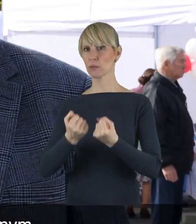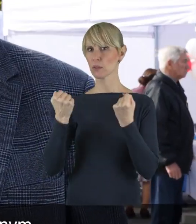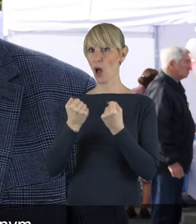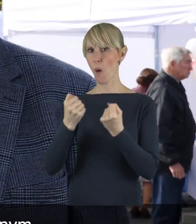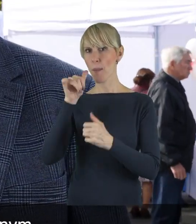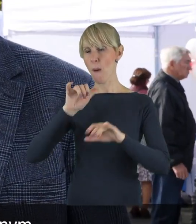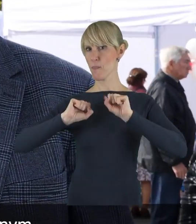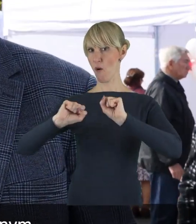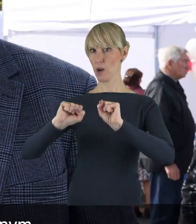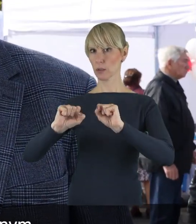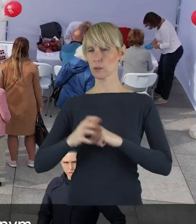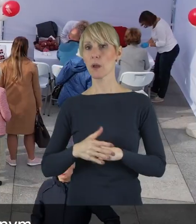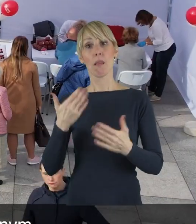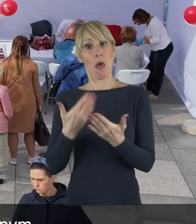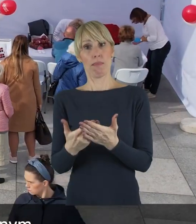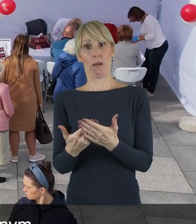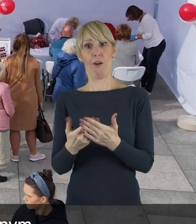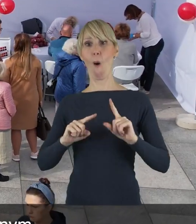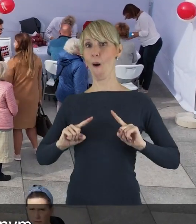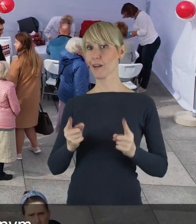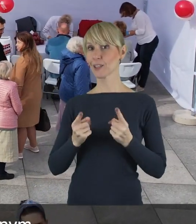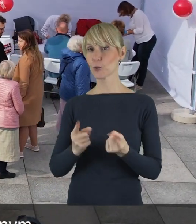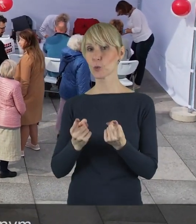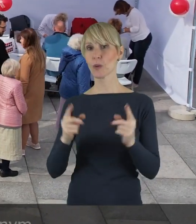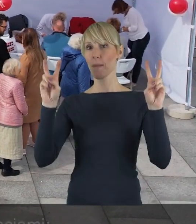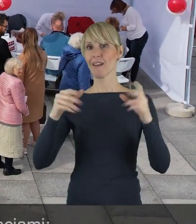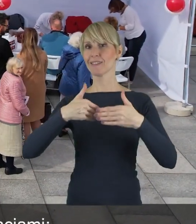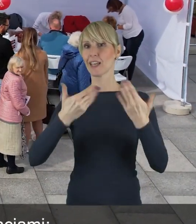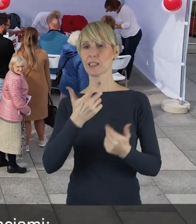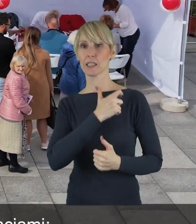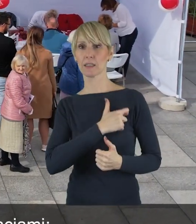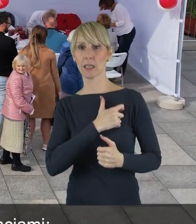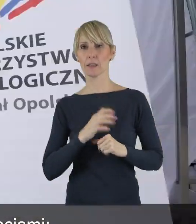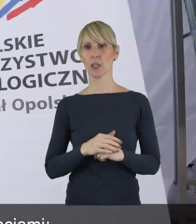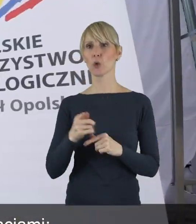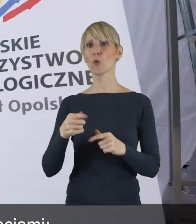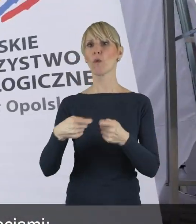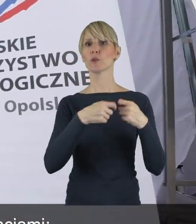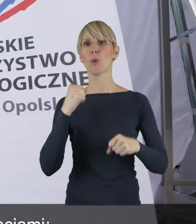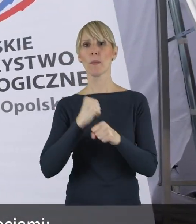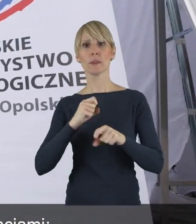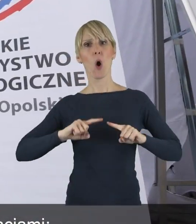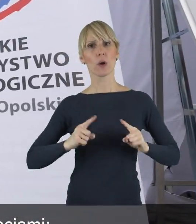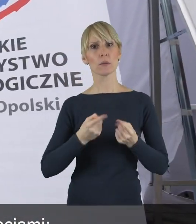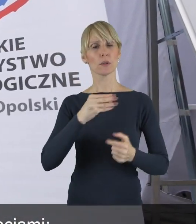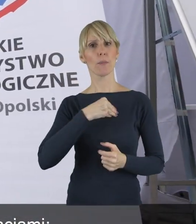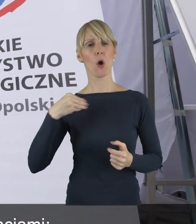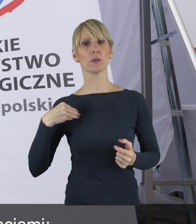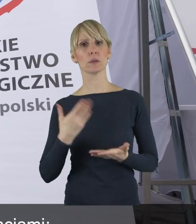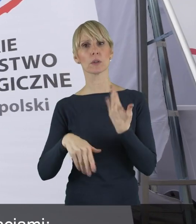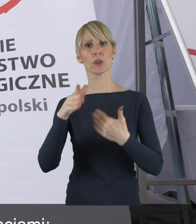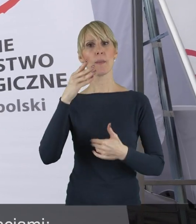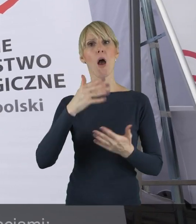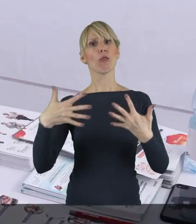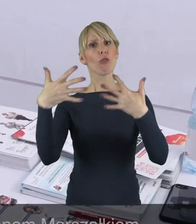polu profilaktycznym. Stąd też organizacja Dnia Serca. W tym zakresie współpracujemy z organizacjami, z Polskim Towarzystwem